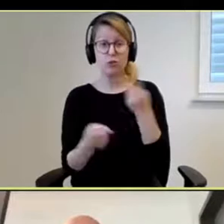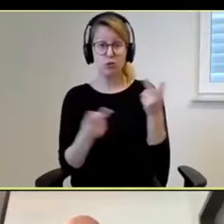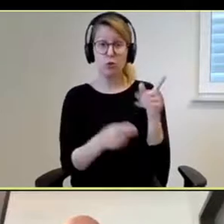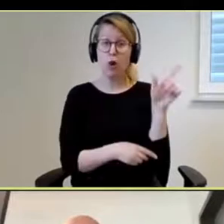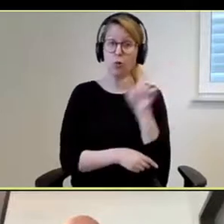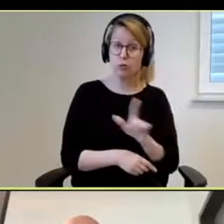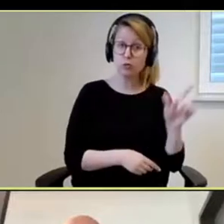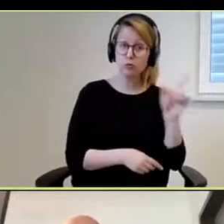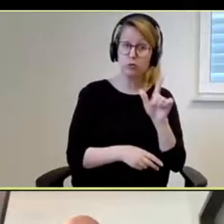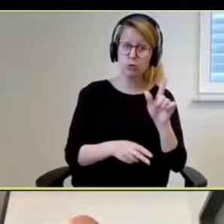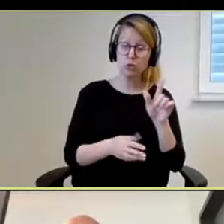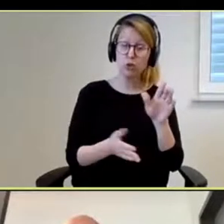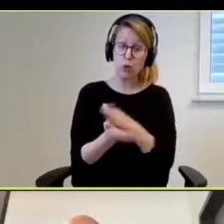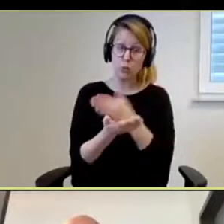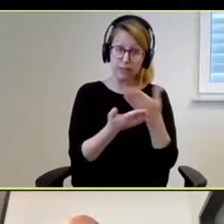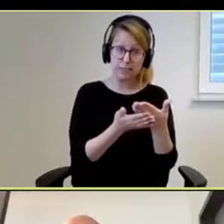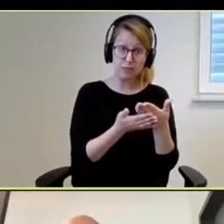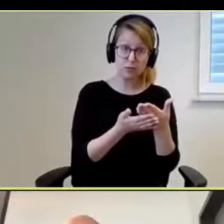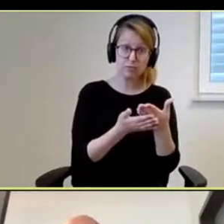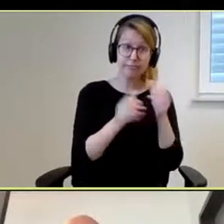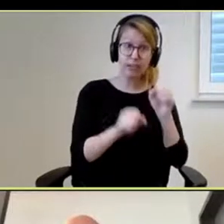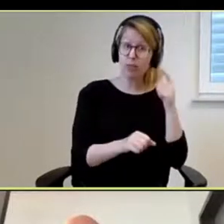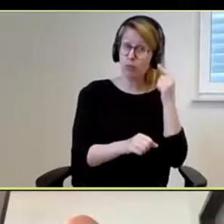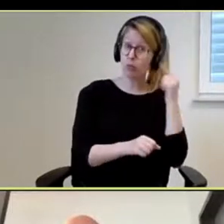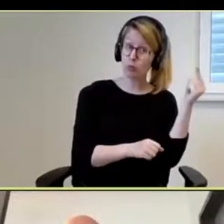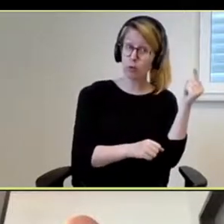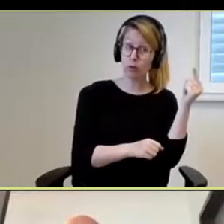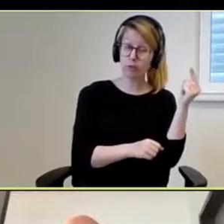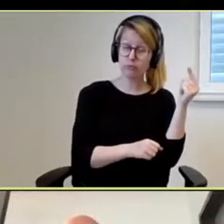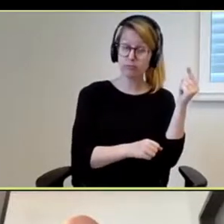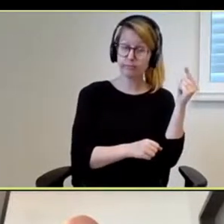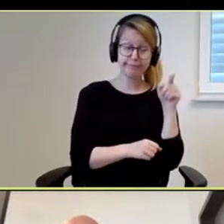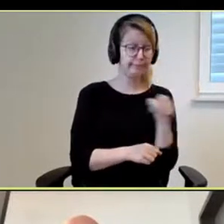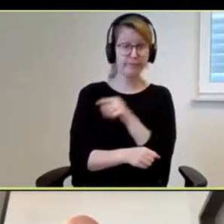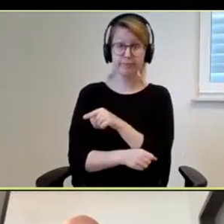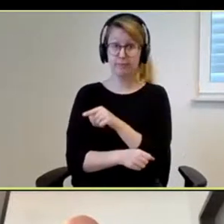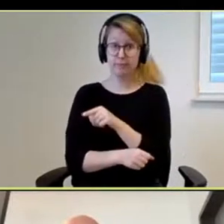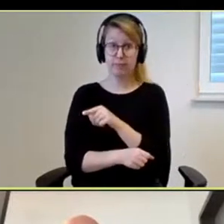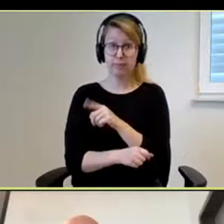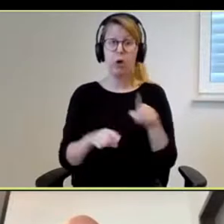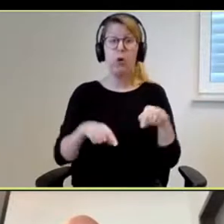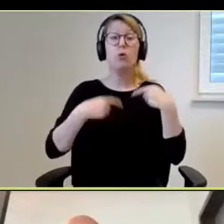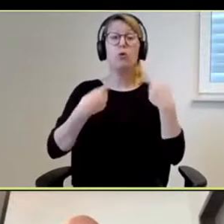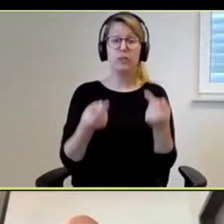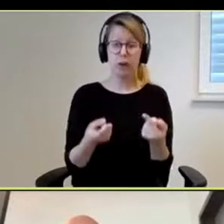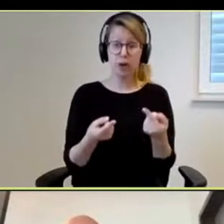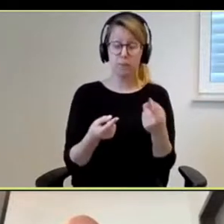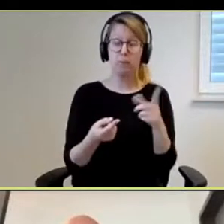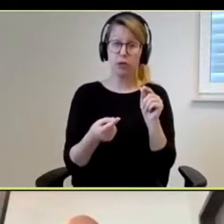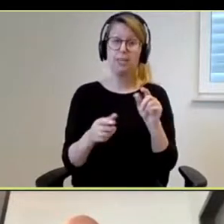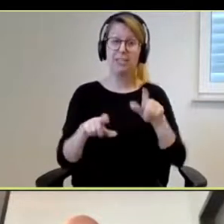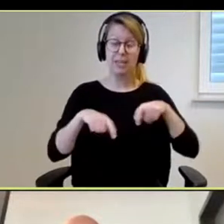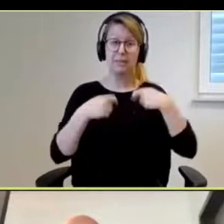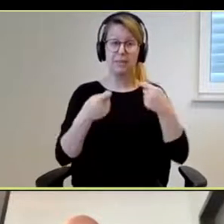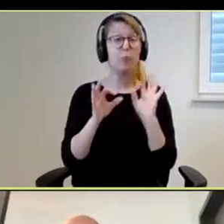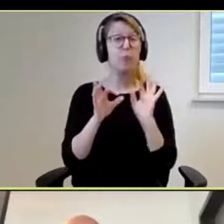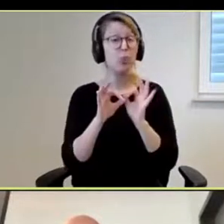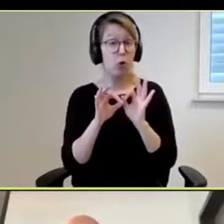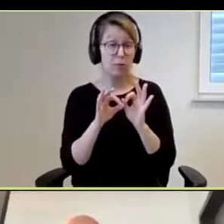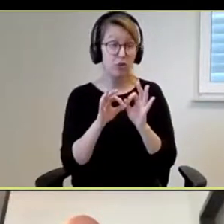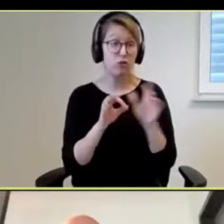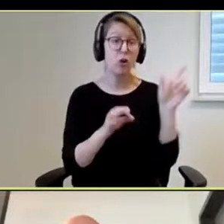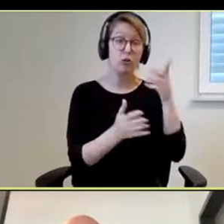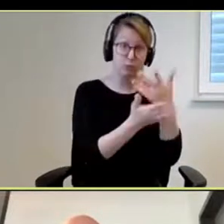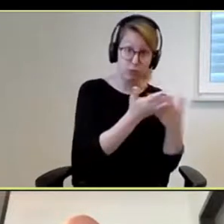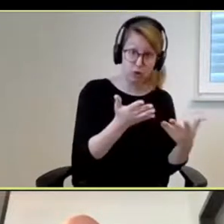Vous pouvez nous suivre en luxembourgeois. Il y a une traduction vers le luxembourgeois et bien évidemment, il y a aussi une interprétation